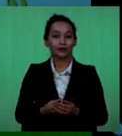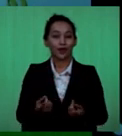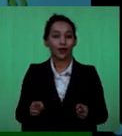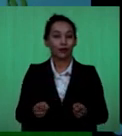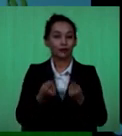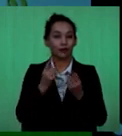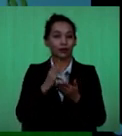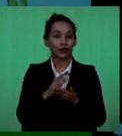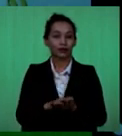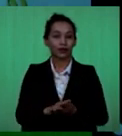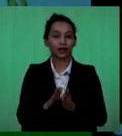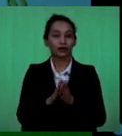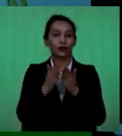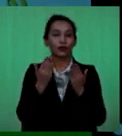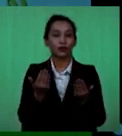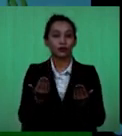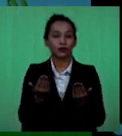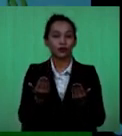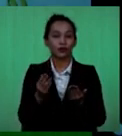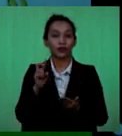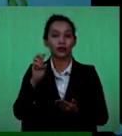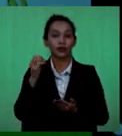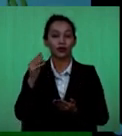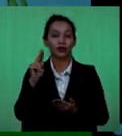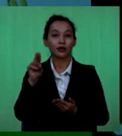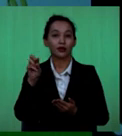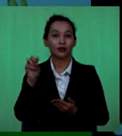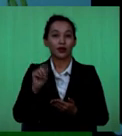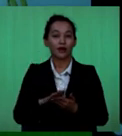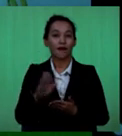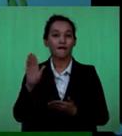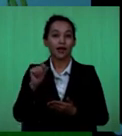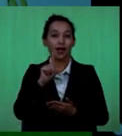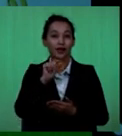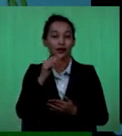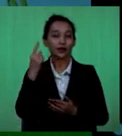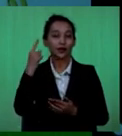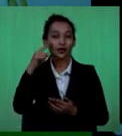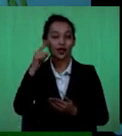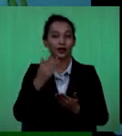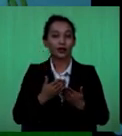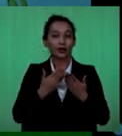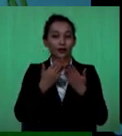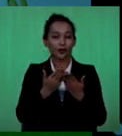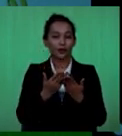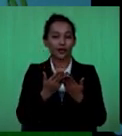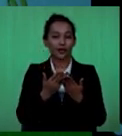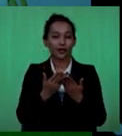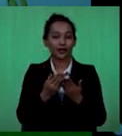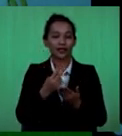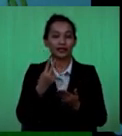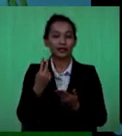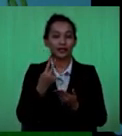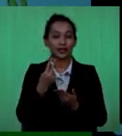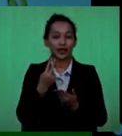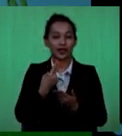kitobingizni ochib, beshik tervatar va qaldirg'och ertagini ochib, siz ertakdan beshik tervatarning